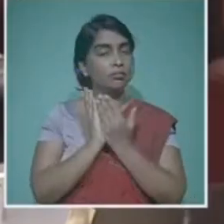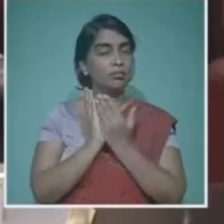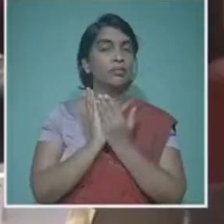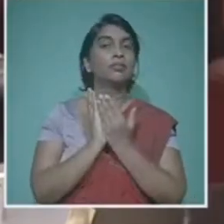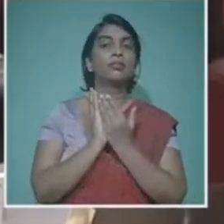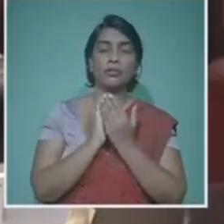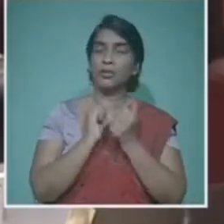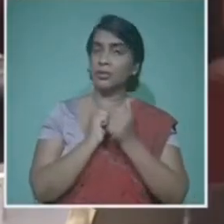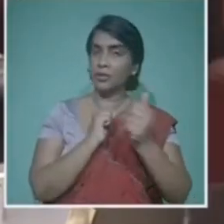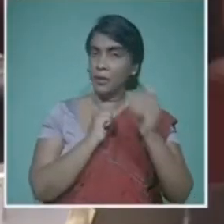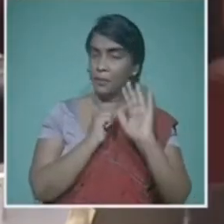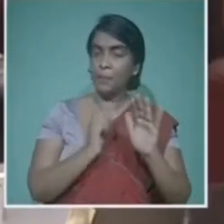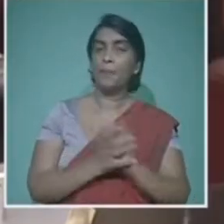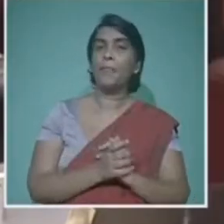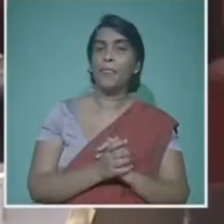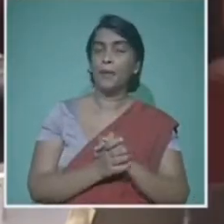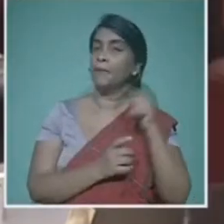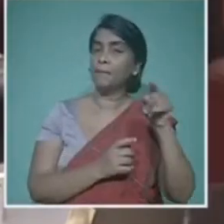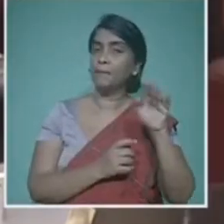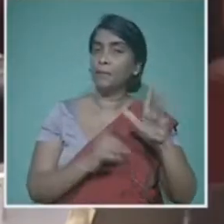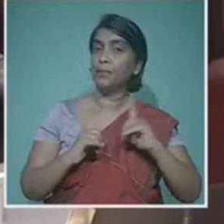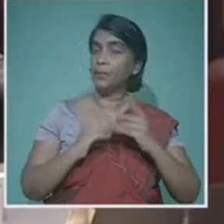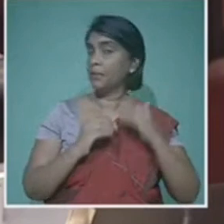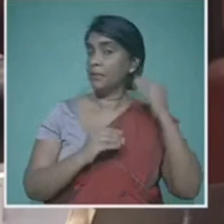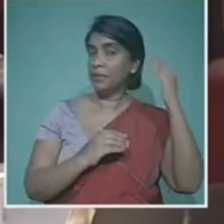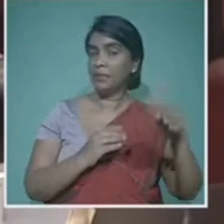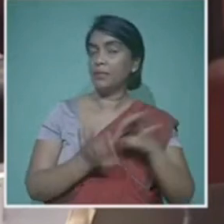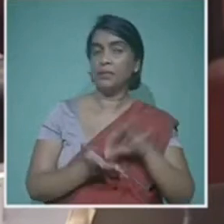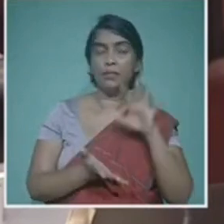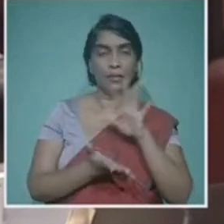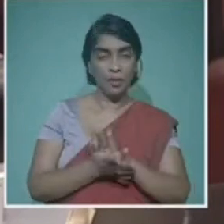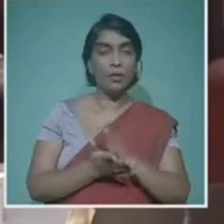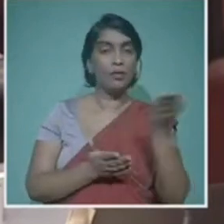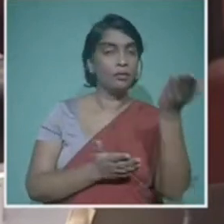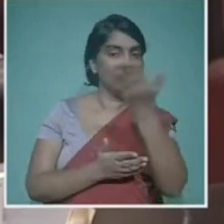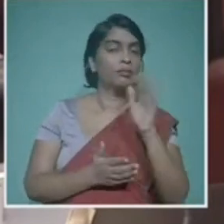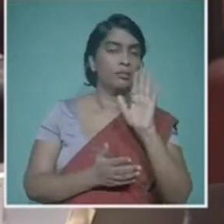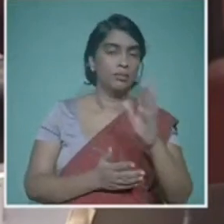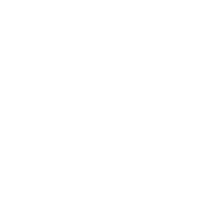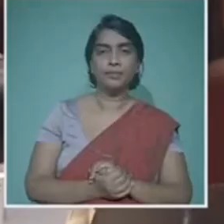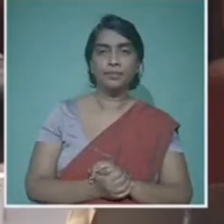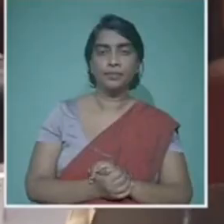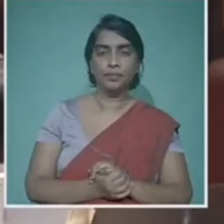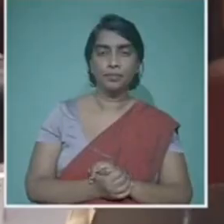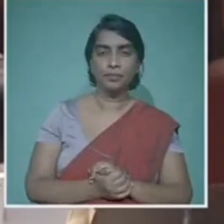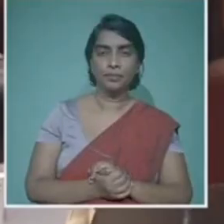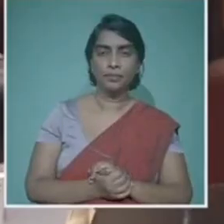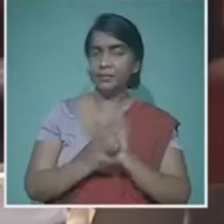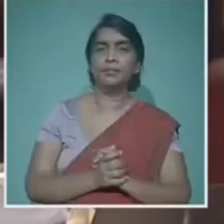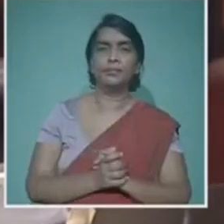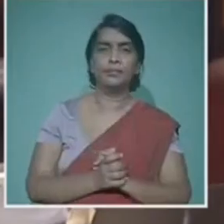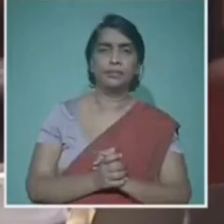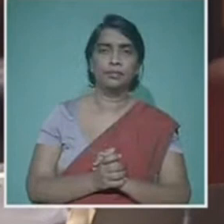எதிர்காலத்தை நீங்கள்தான் நிர்ணயம் செய்ய வேண்டும் என்ற கோரிக்கையை நான் உங்களிடம் முன்வைக்க விரும்புகின்றேன். வெளிநாட்டு அமைச்சர்